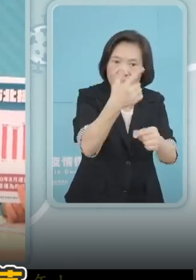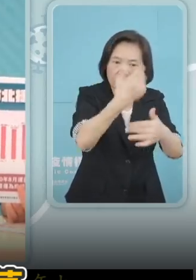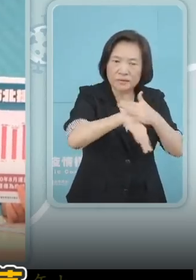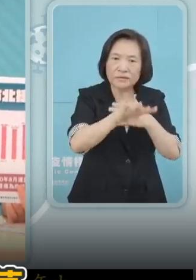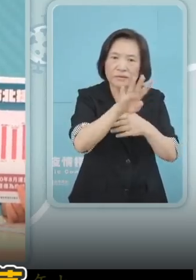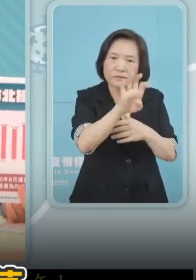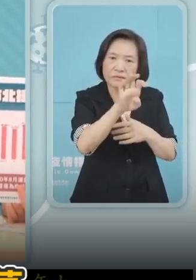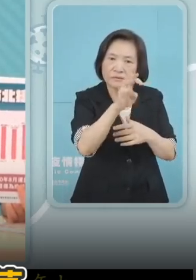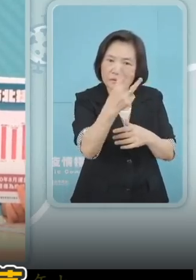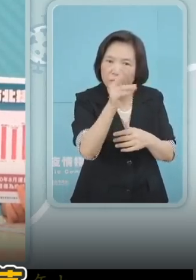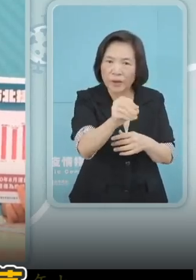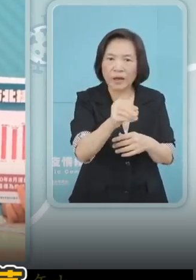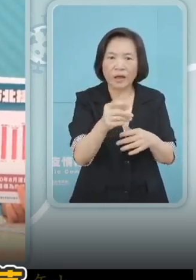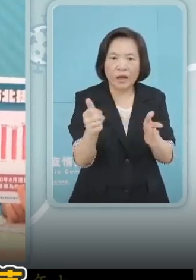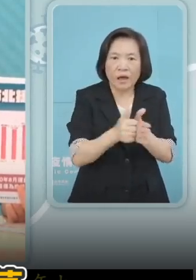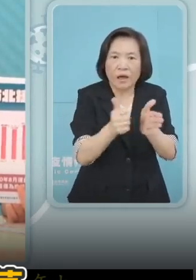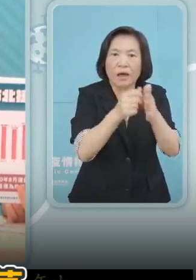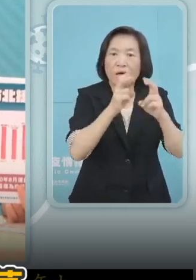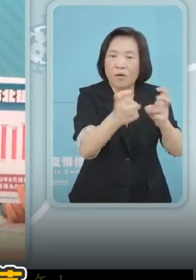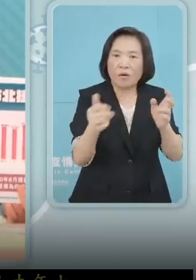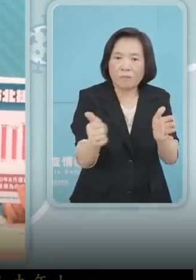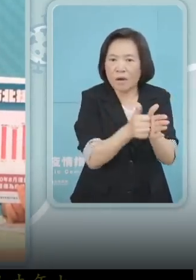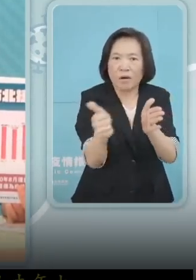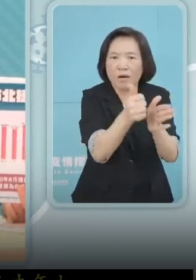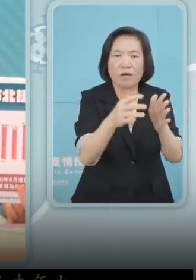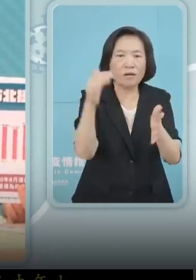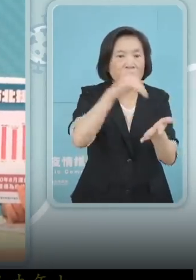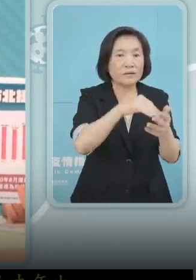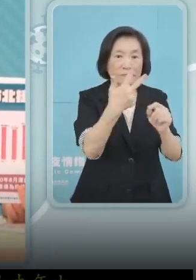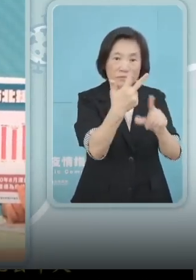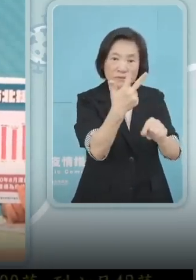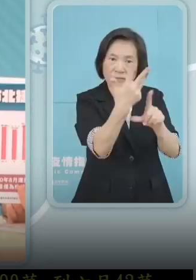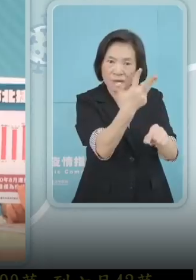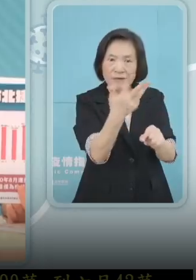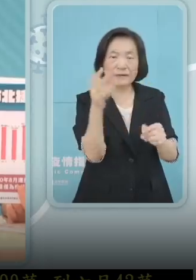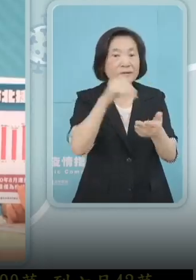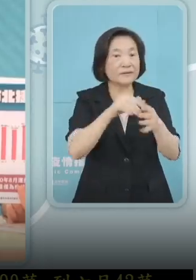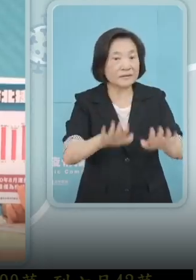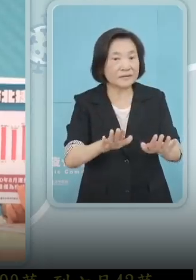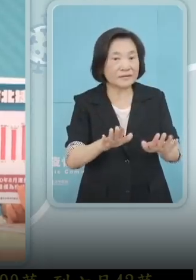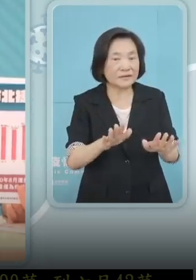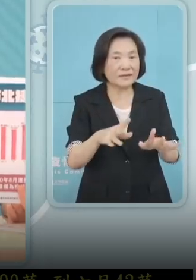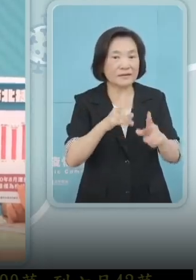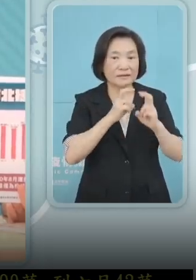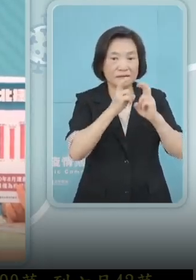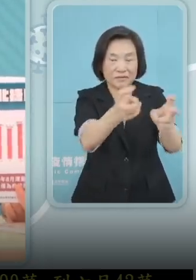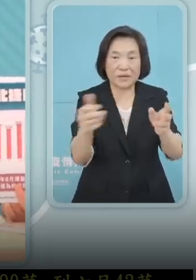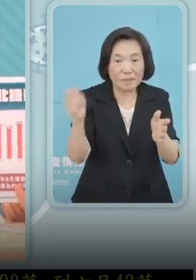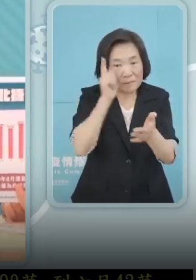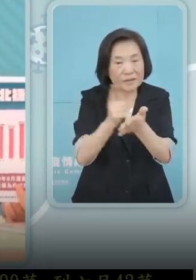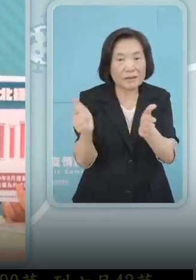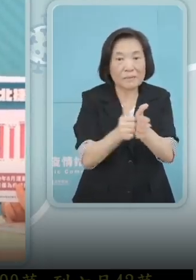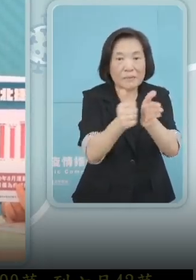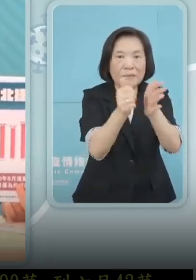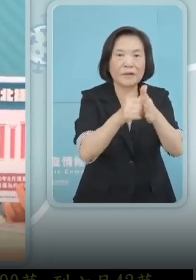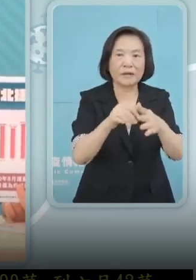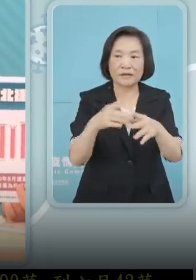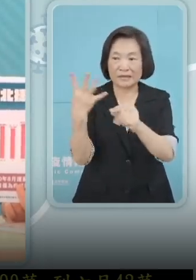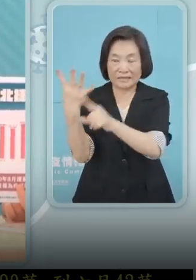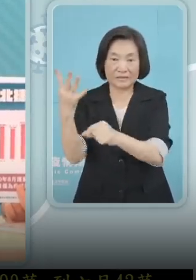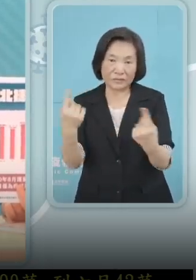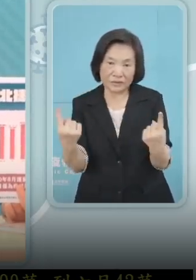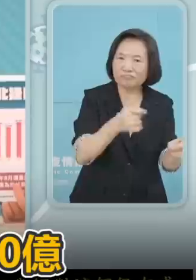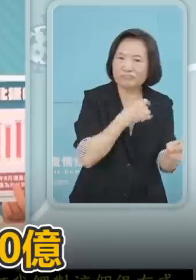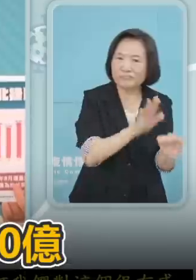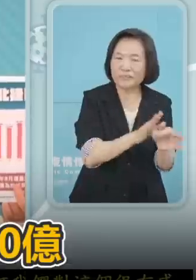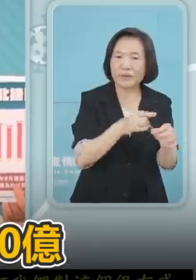有43万，七月62万，到八月你知道哈，我们到现在为止，我们的捷运运量你知道还没达到四月时候的